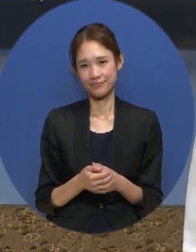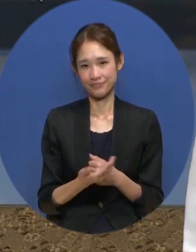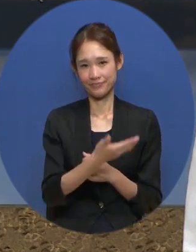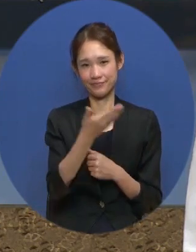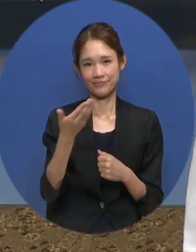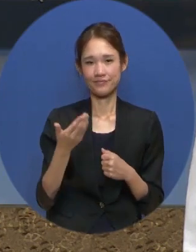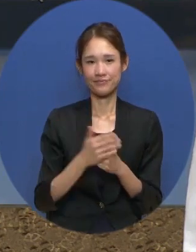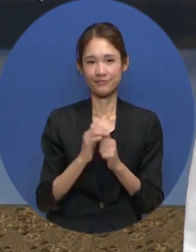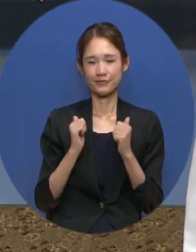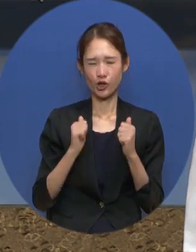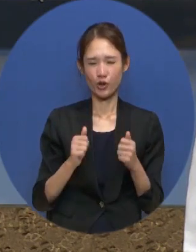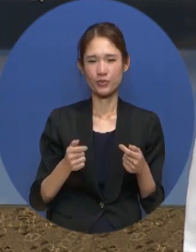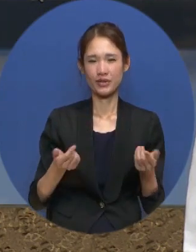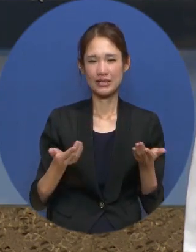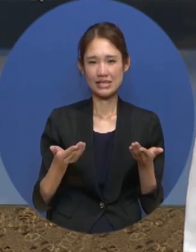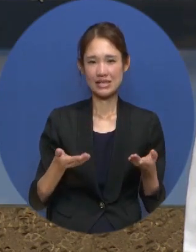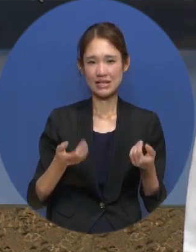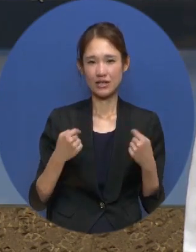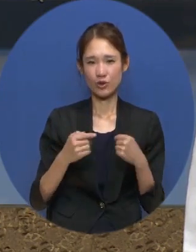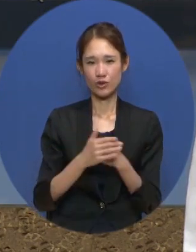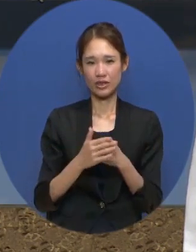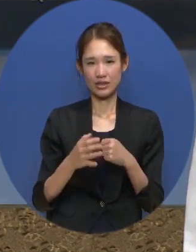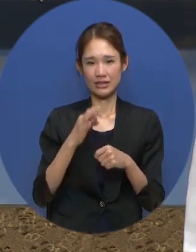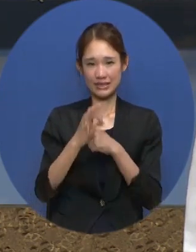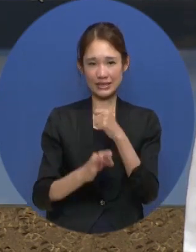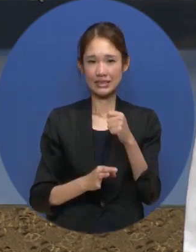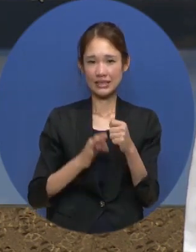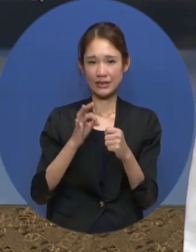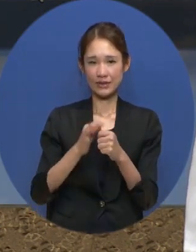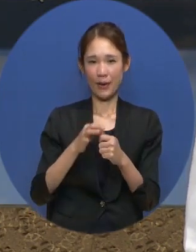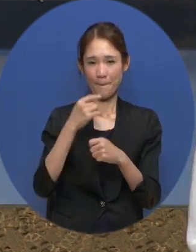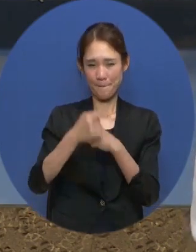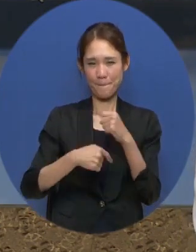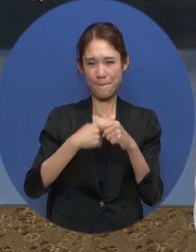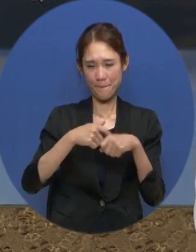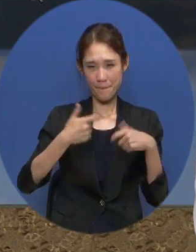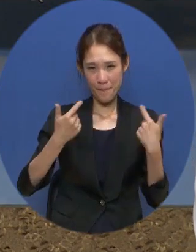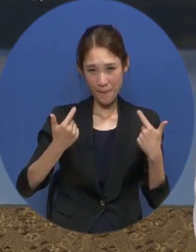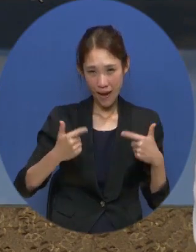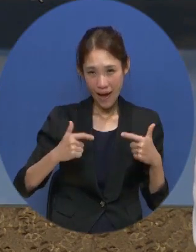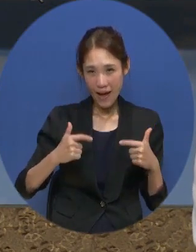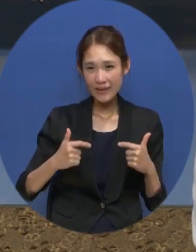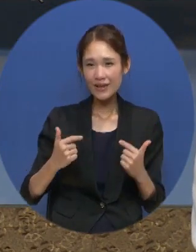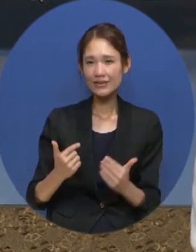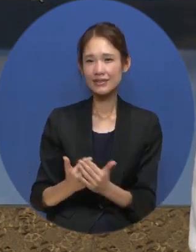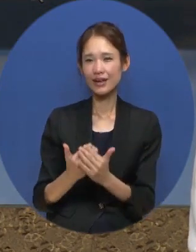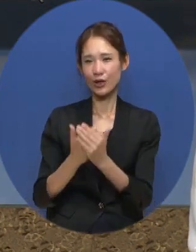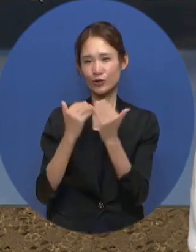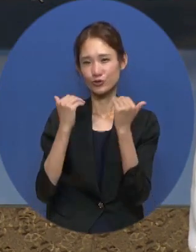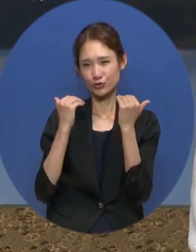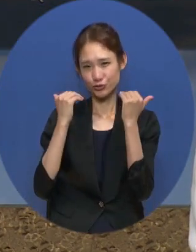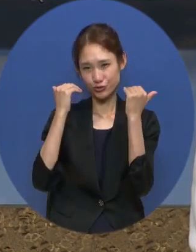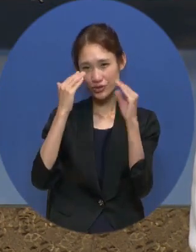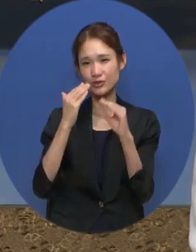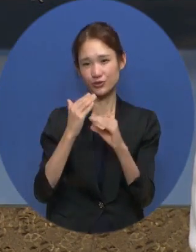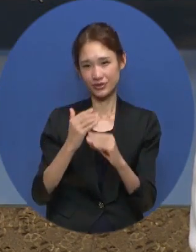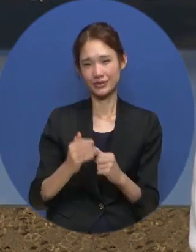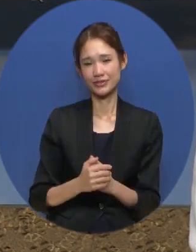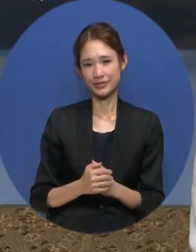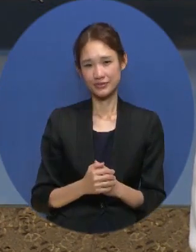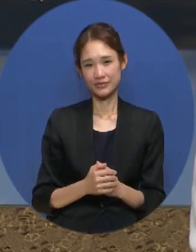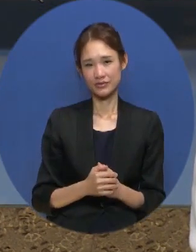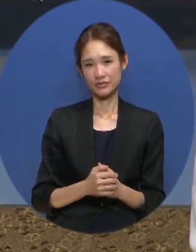여러분들이 열심히 해준 덕분에 지난 10년 저희가 매년 지속적으로 성장하고 해왔습니다.